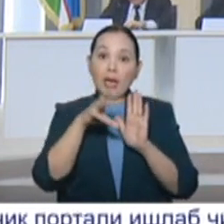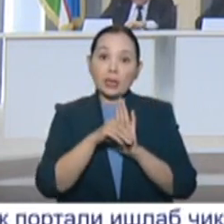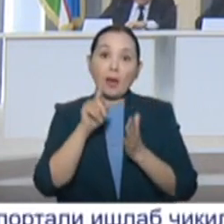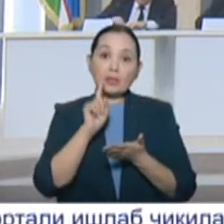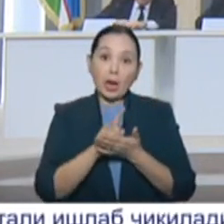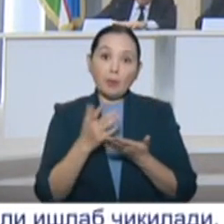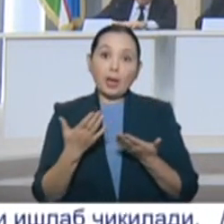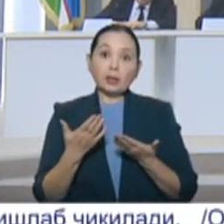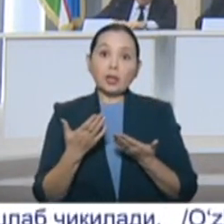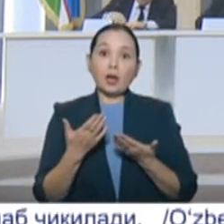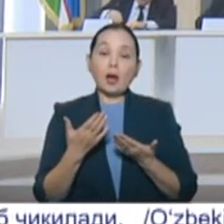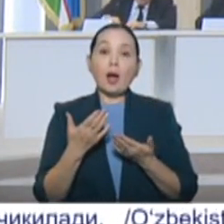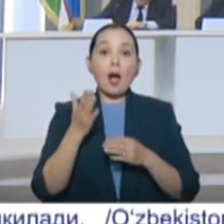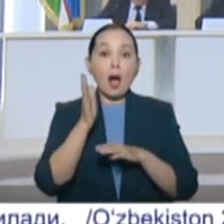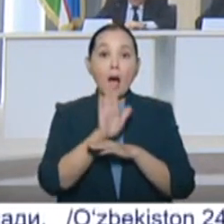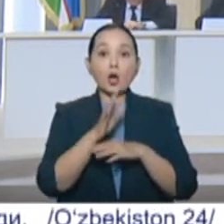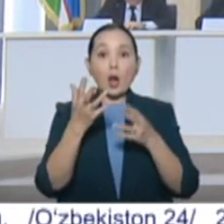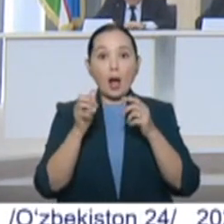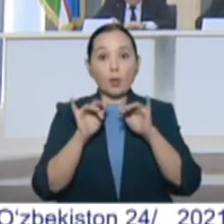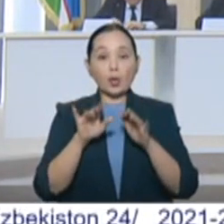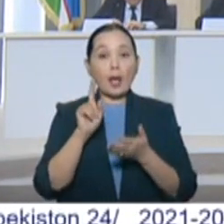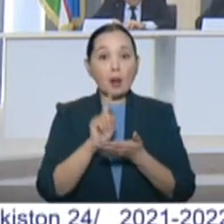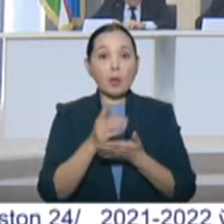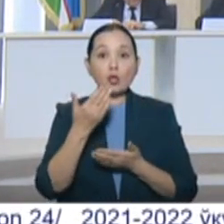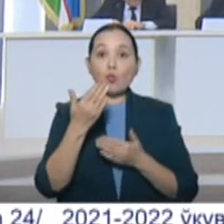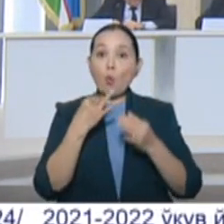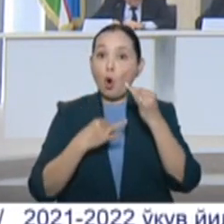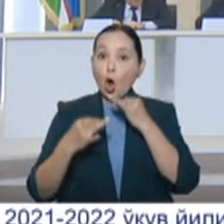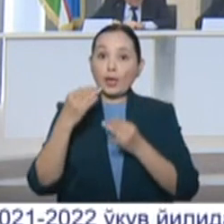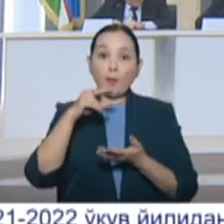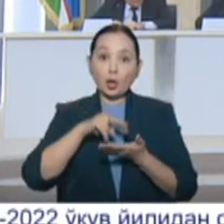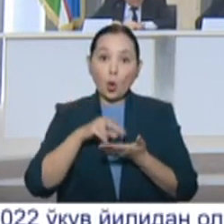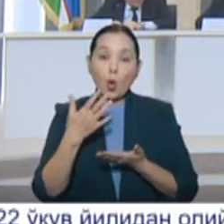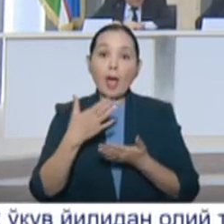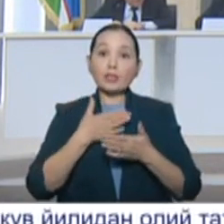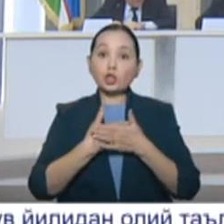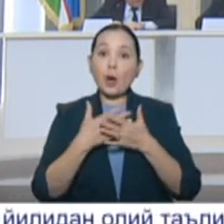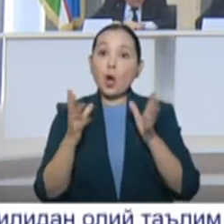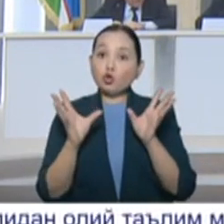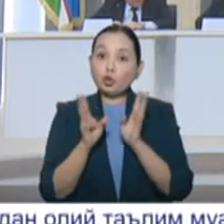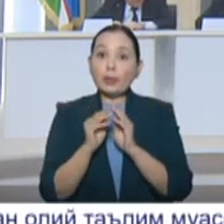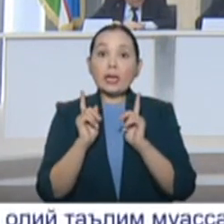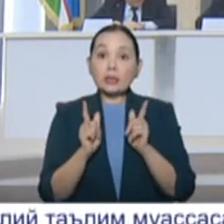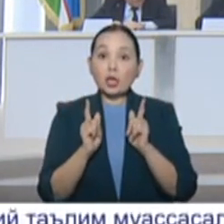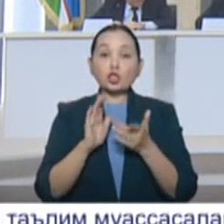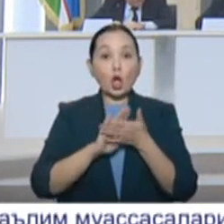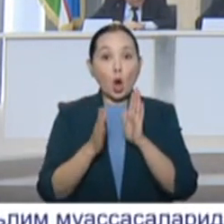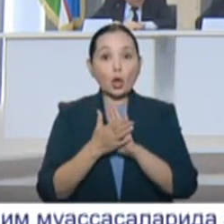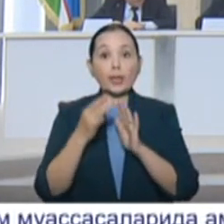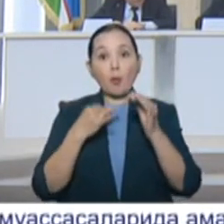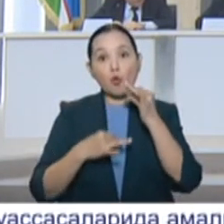va qaror qabul qilingan qaror. Albatta buni muhokamaga qo'yamiz, jamoatchilik bilan maslahatlashgan holda